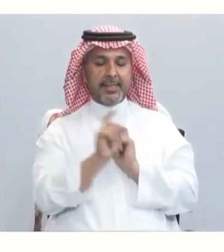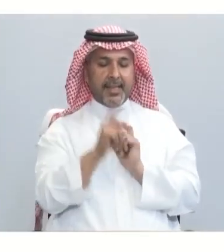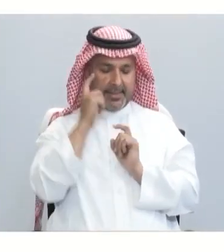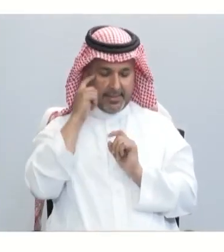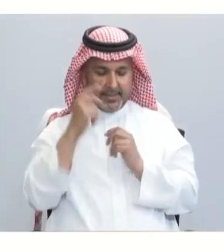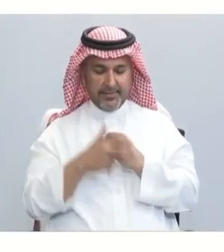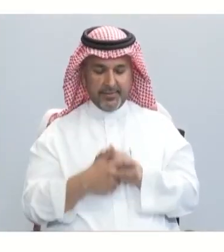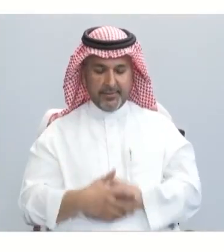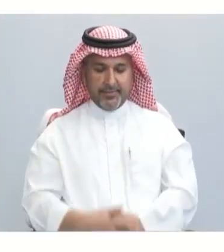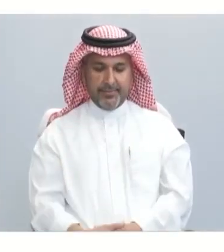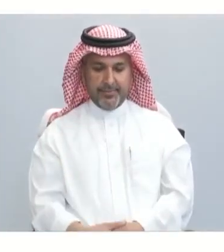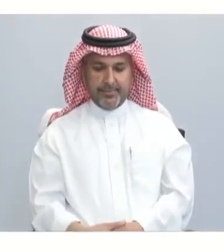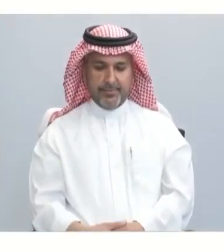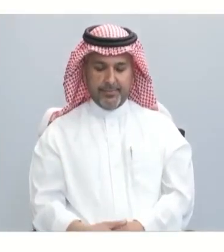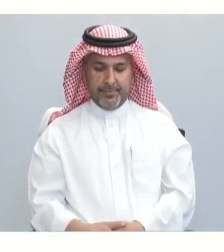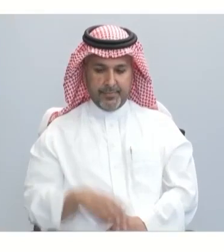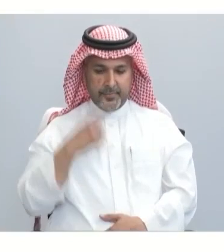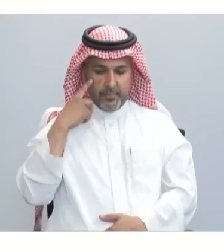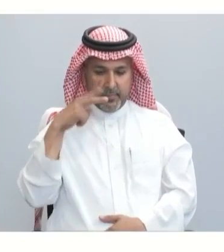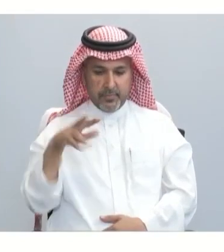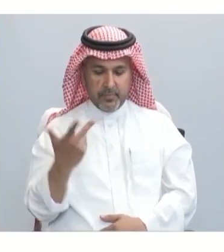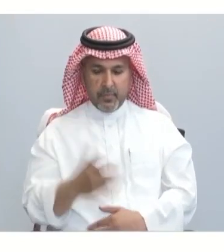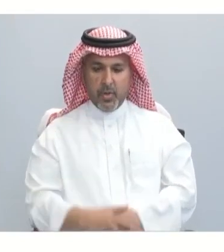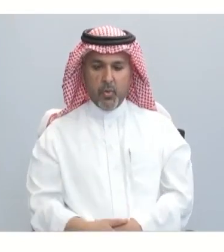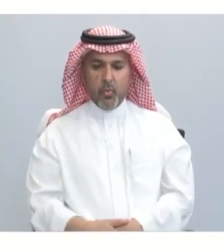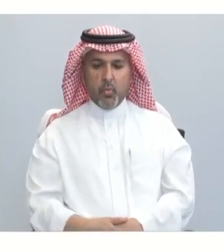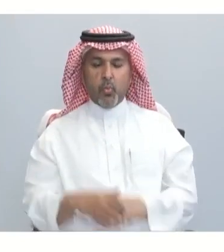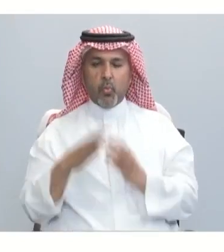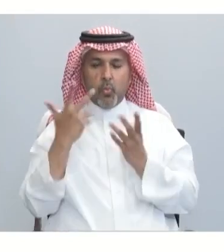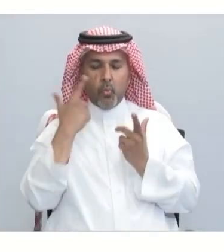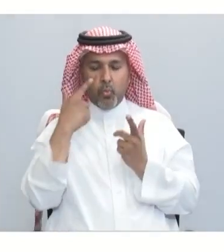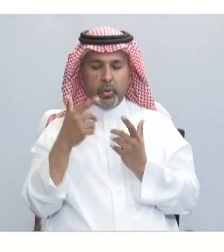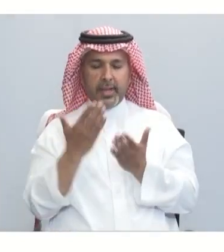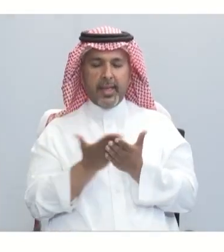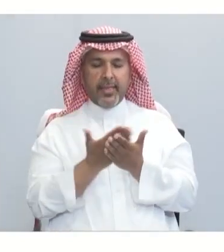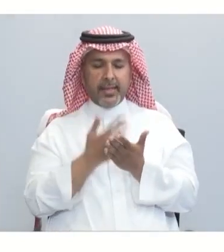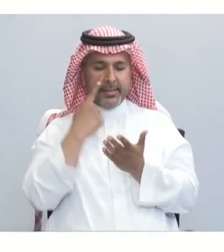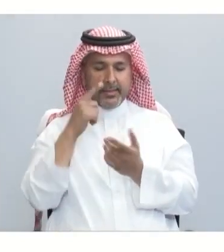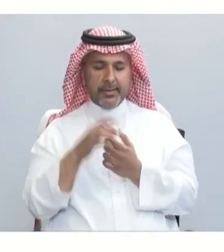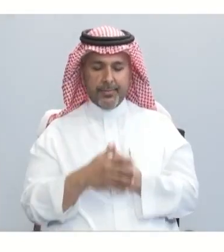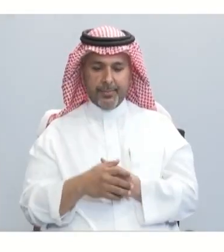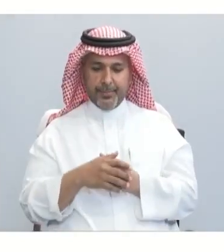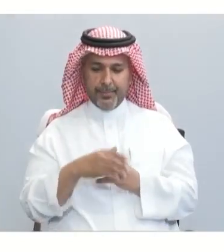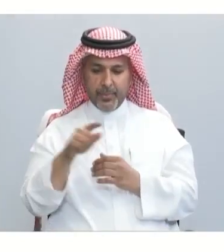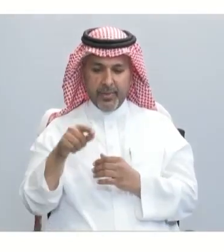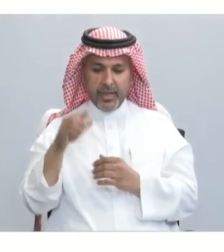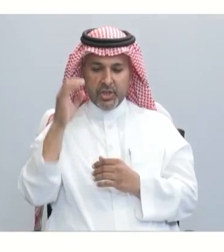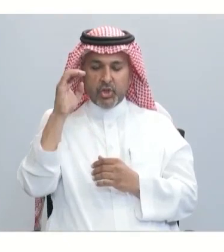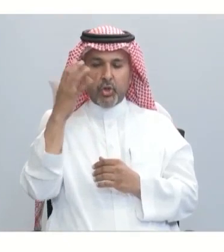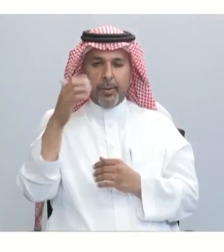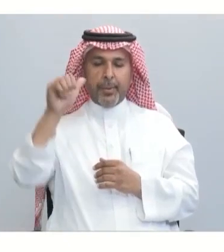للاخرى ايضا في اختيار من متعدد اي المتباينات الاتيه لها التمثيل البياني الظاهر في الشكل